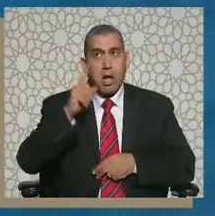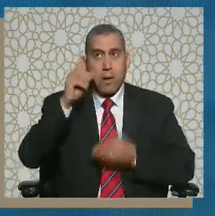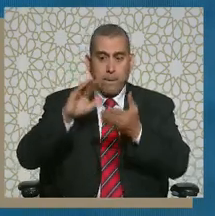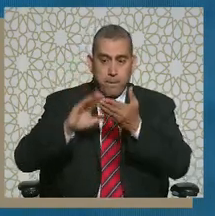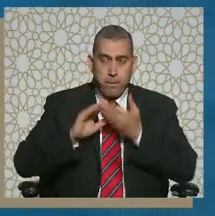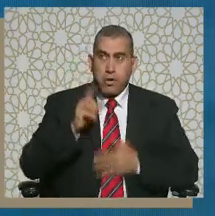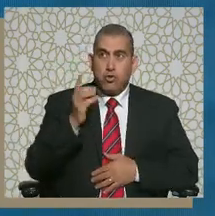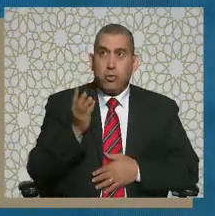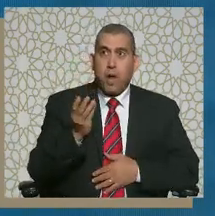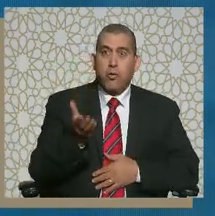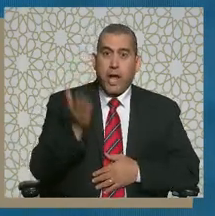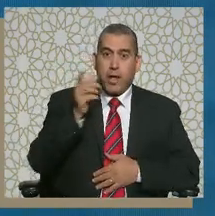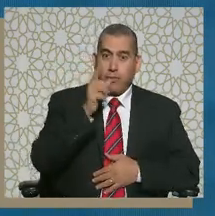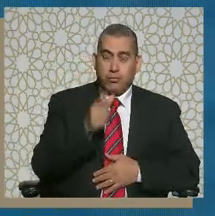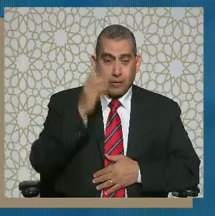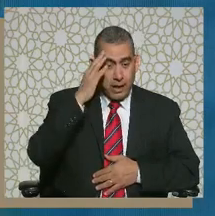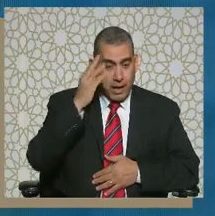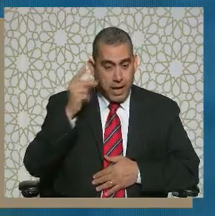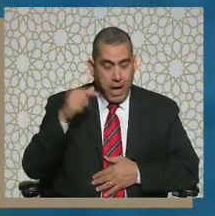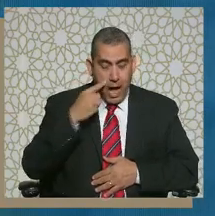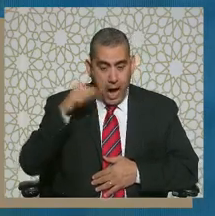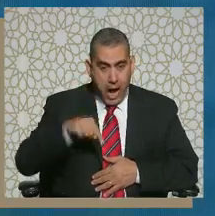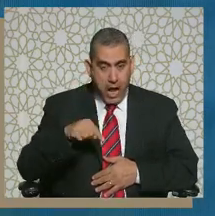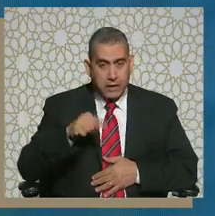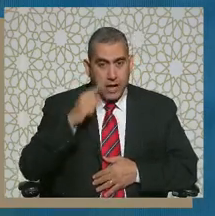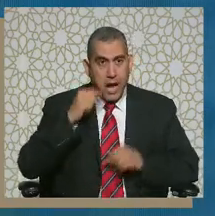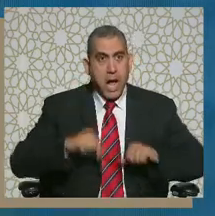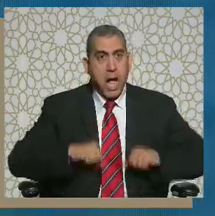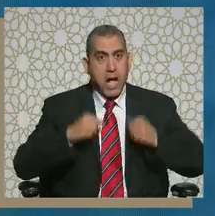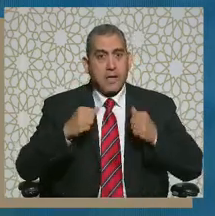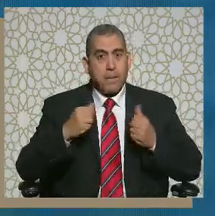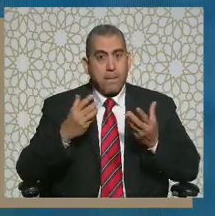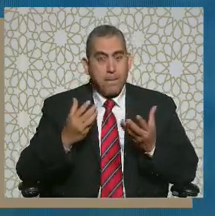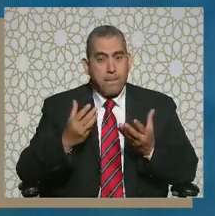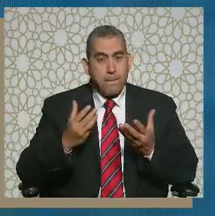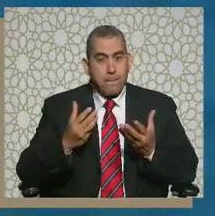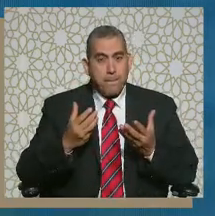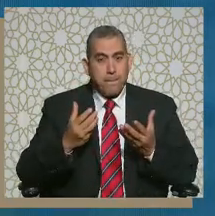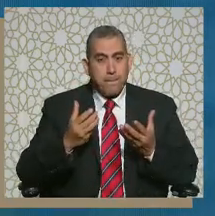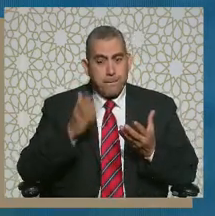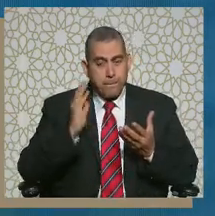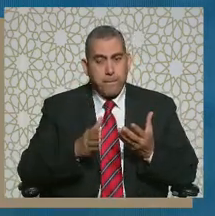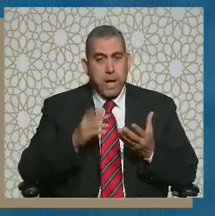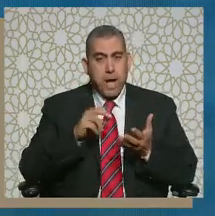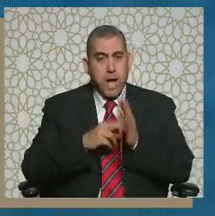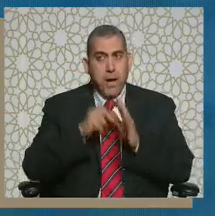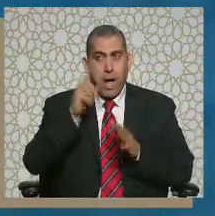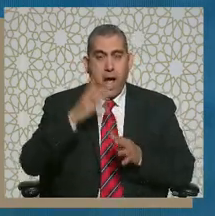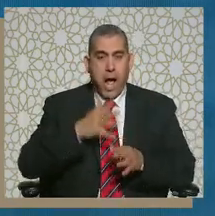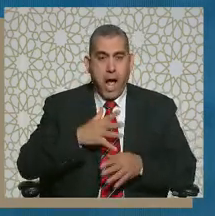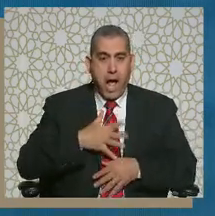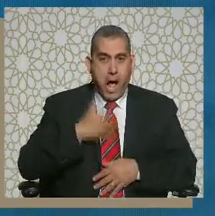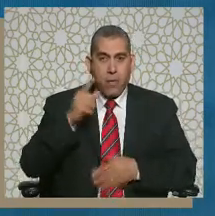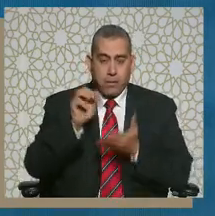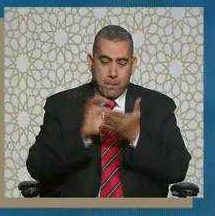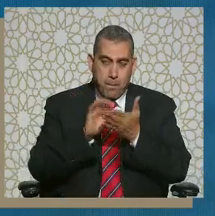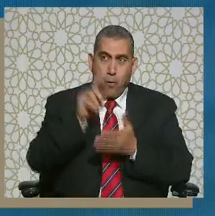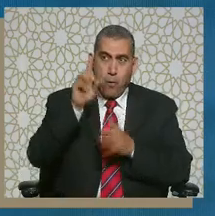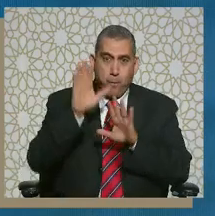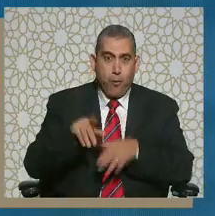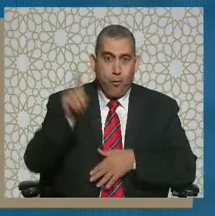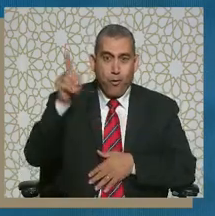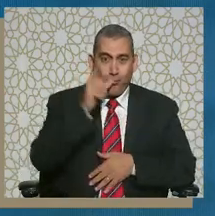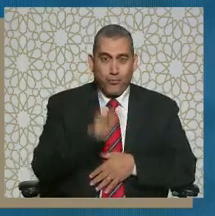وتعالى بننسى ان احنا بنعيش حياتنا زي ما ربنا سبحانه وتعالى قسم لينا